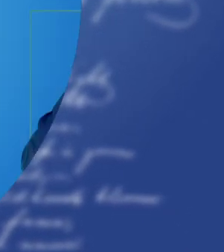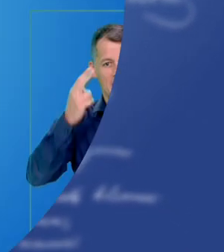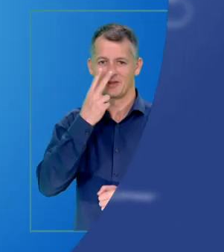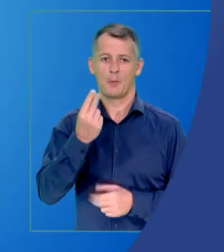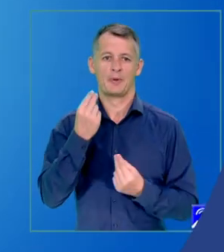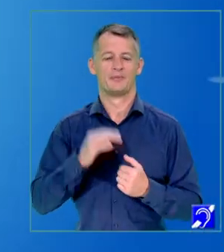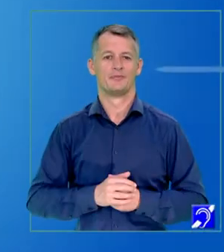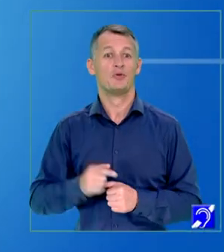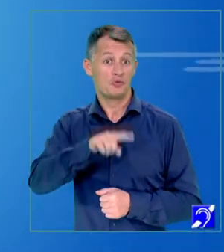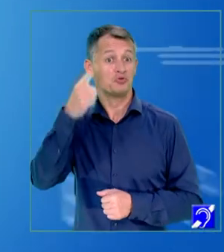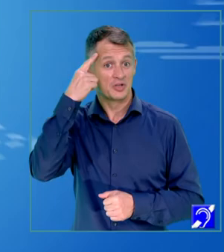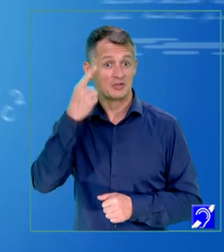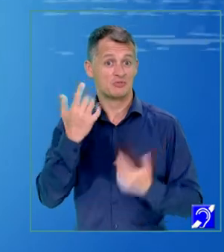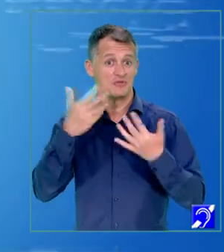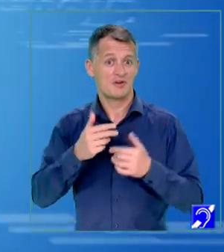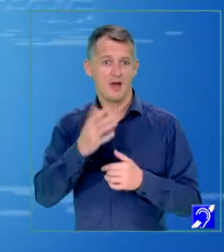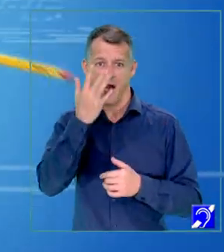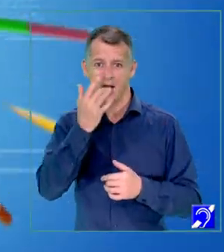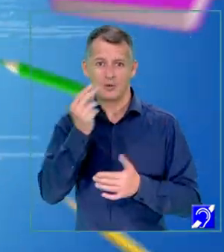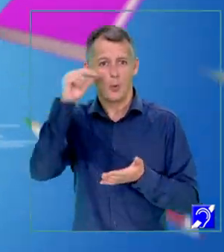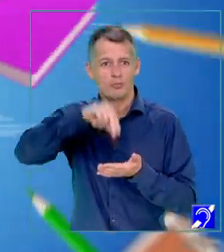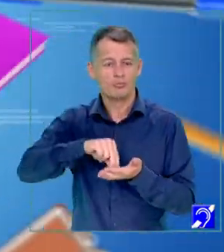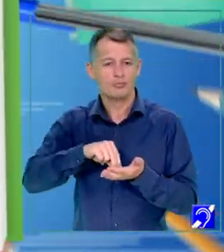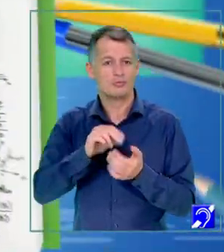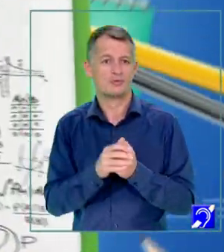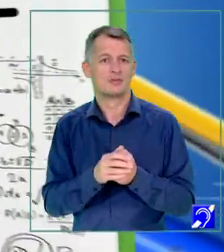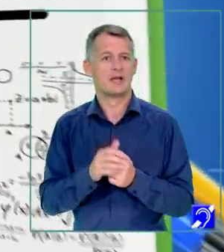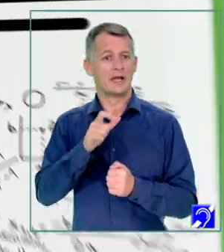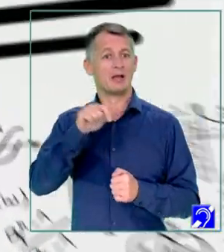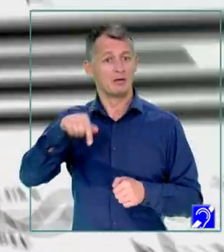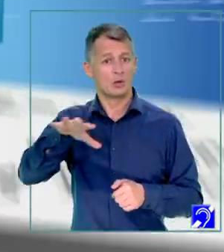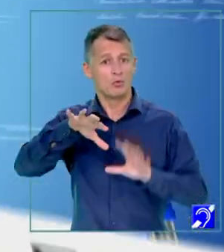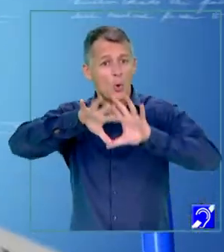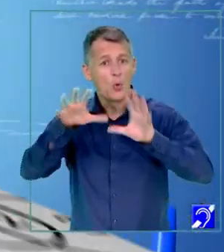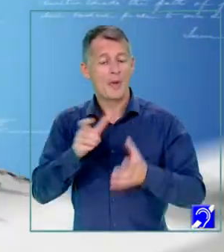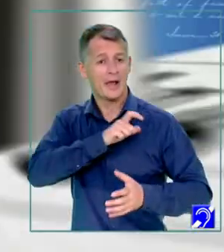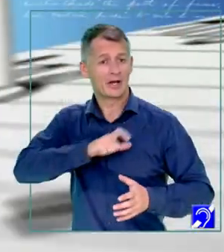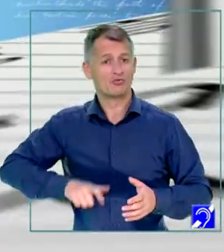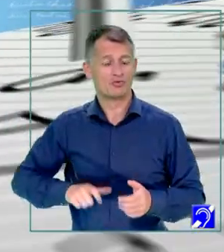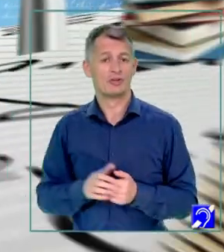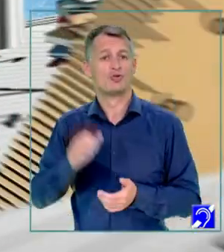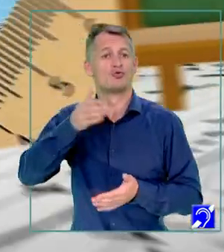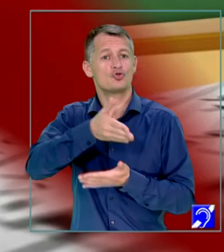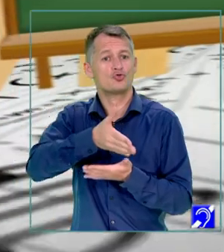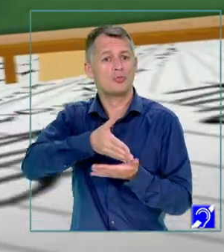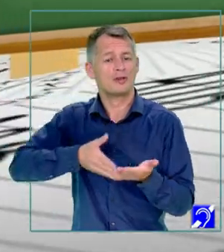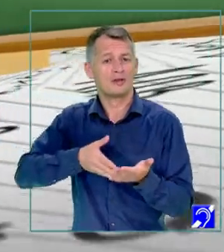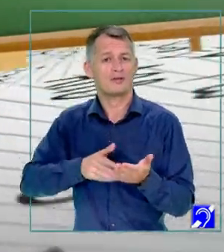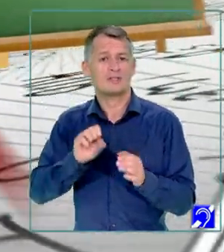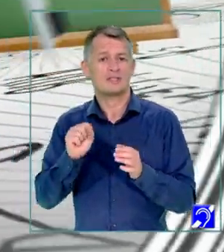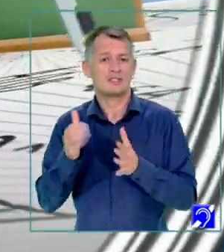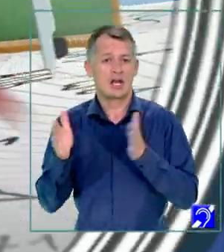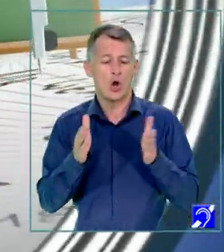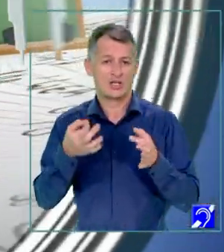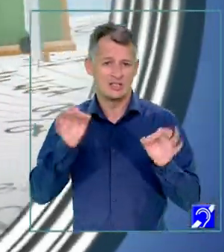Știați că cifrele arabe au fost introduse în occidentul creștin la jumătatea secolului al 10-lea forma cifrelor arabe